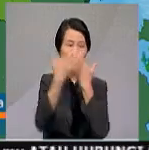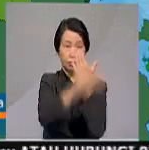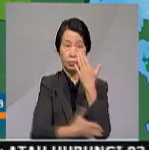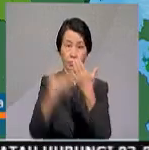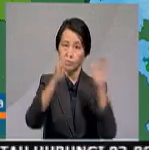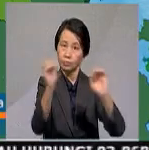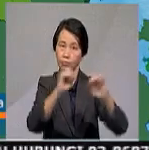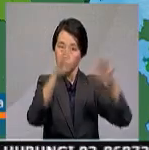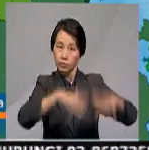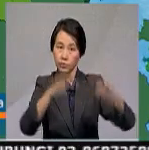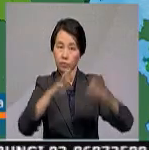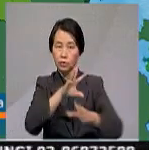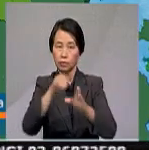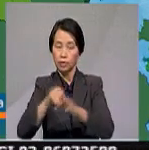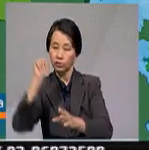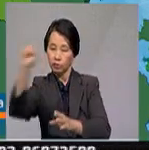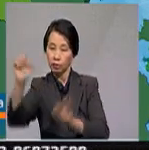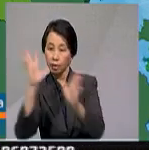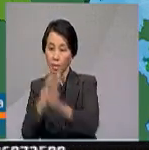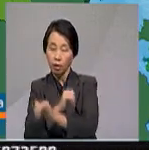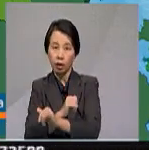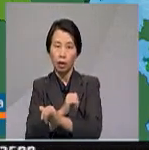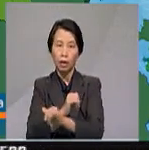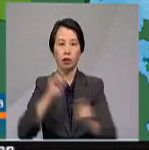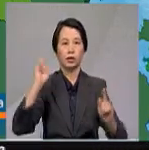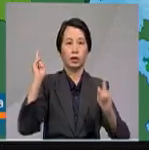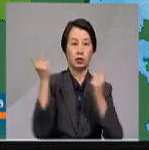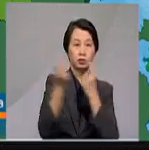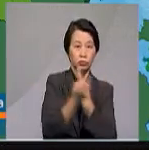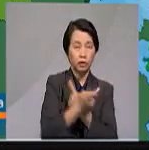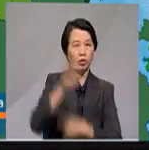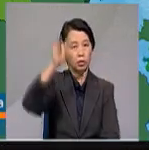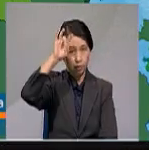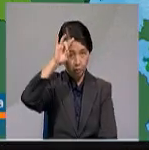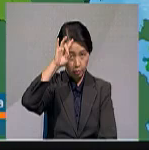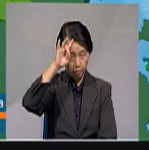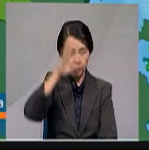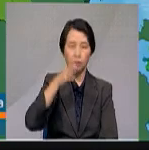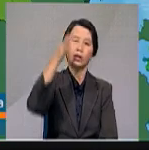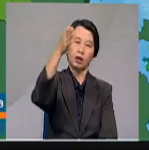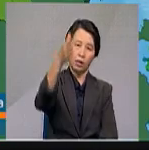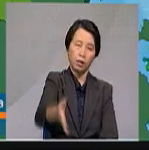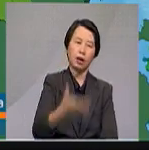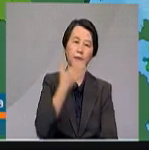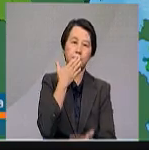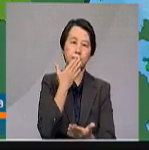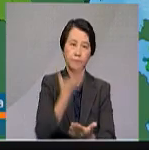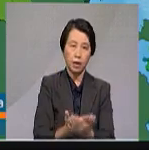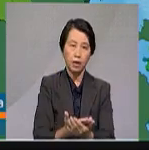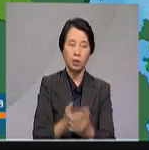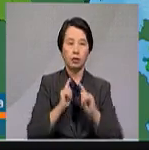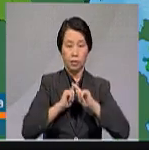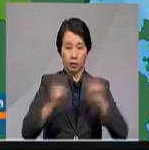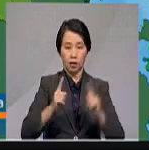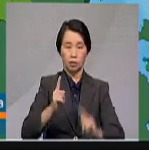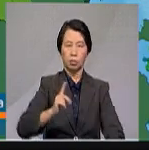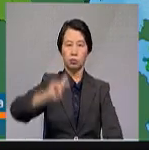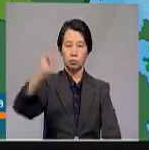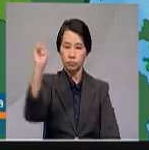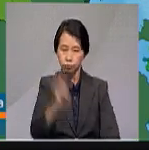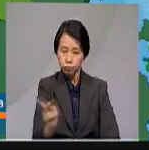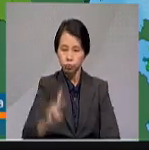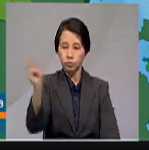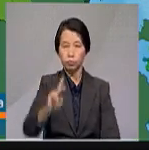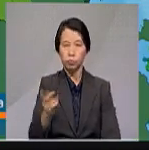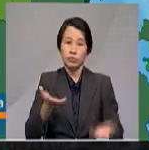Malaysia, termasuklah Sabah dan Sarawak, dan keadaan cuaca insya-Allah akan baik. Namun demikian, ribut petir masih